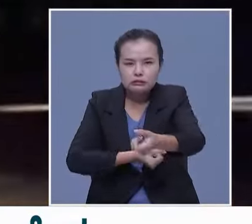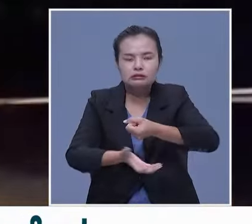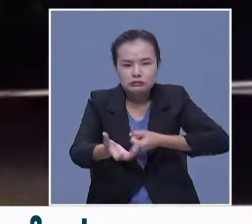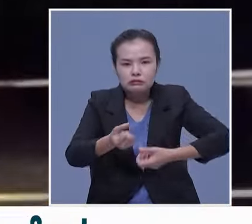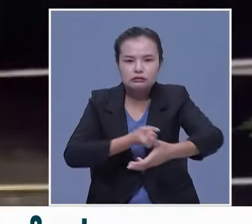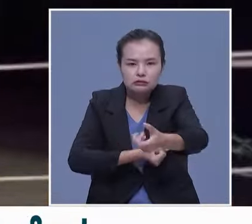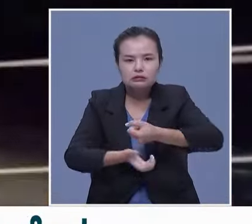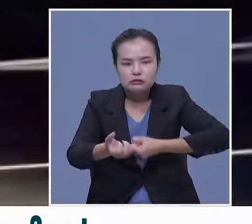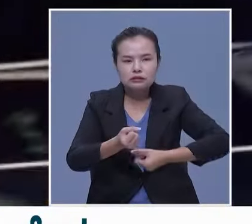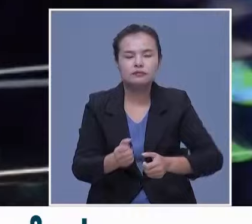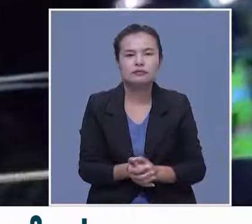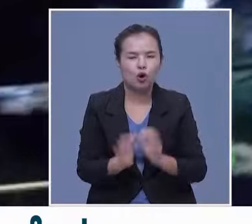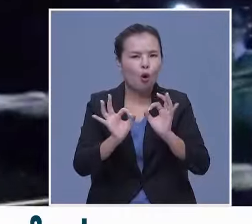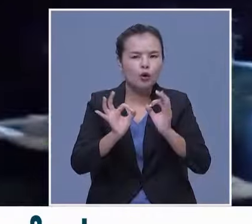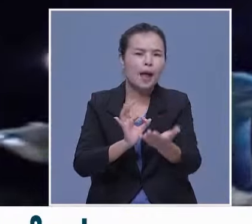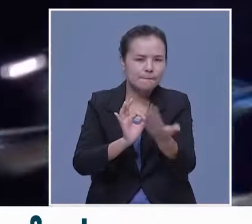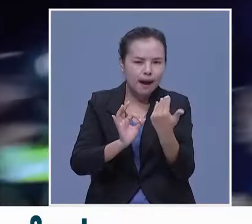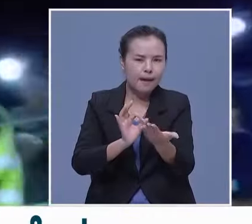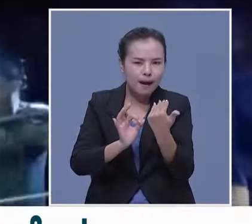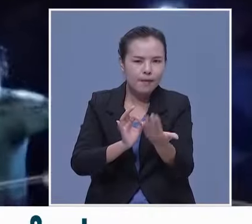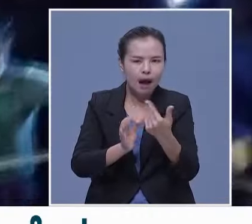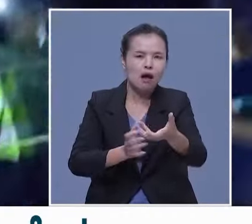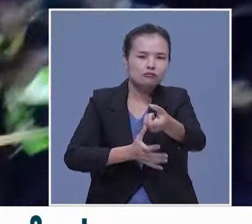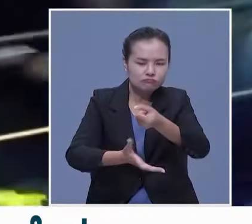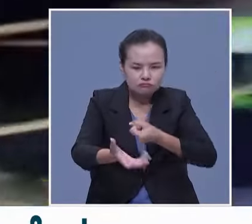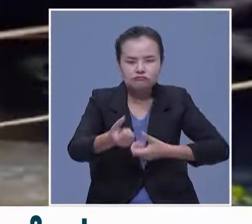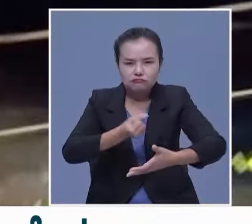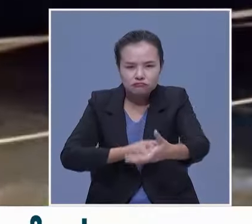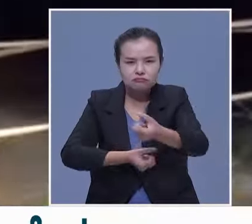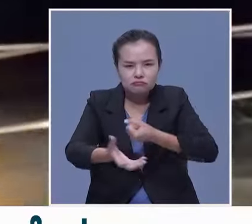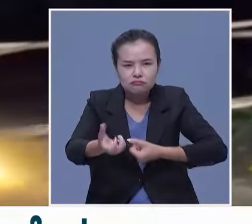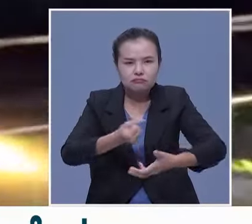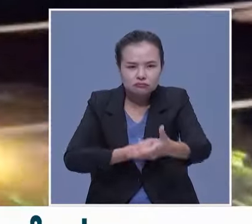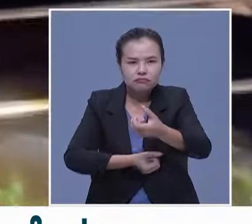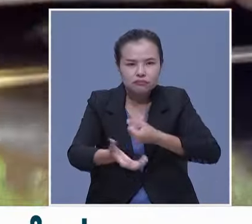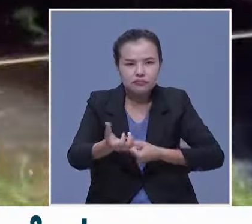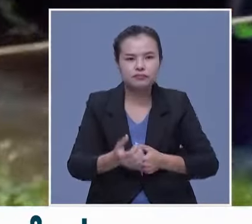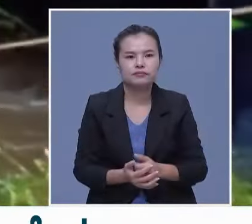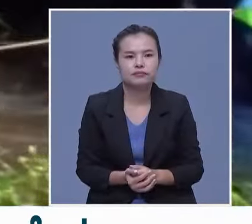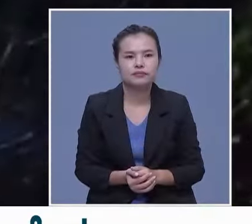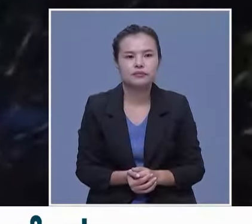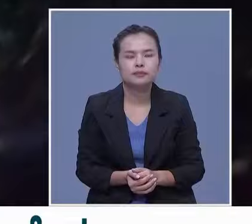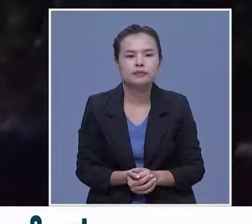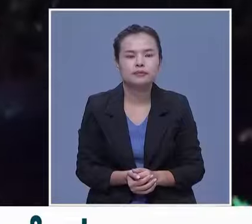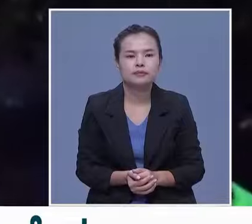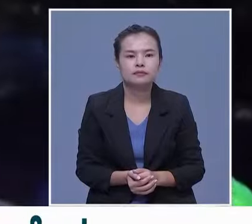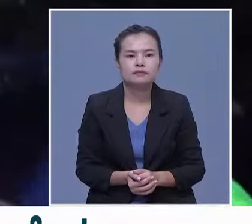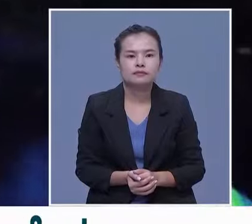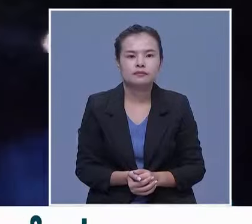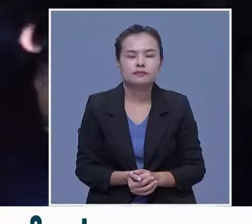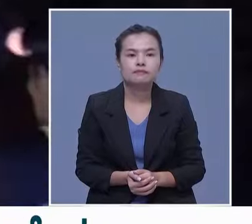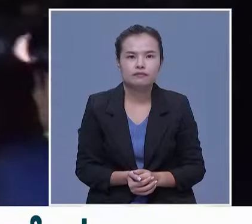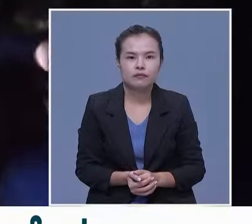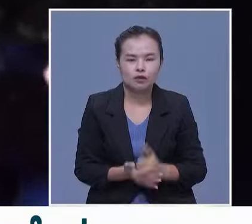ๆอยู่นี้โอเคมาอ้าๆมาเลยึงเลยเลย